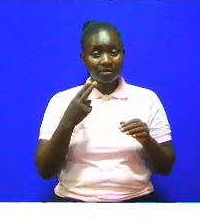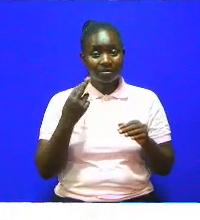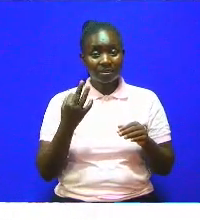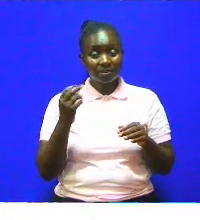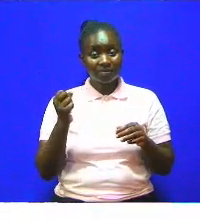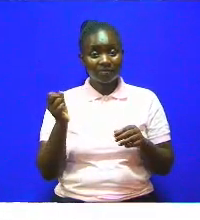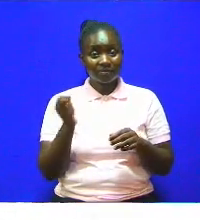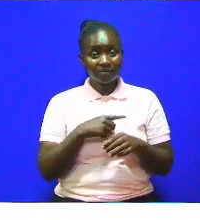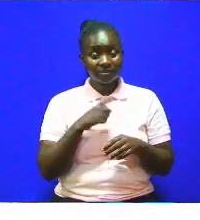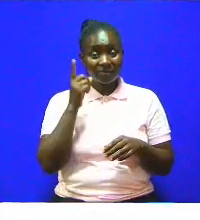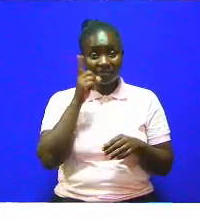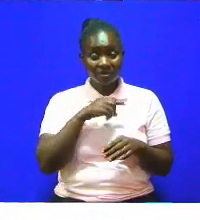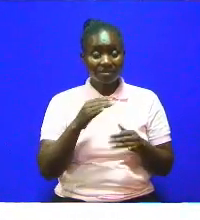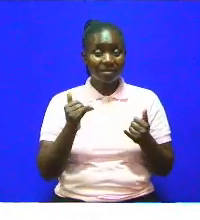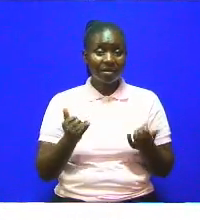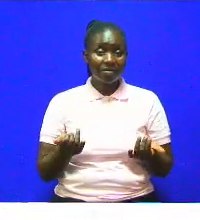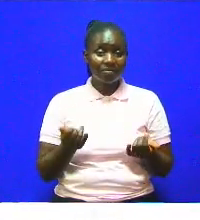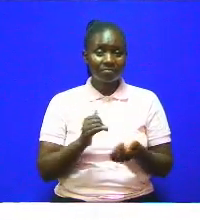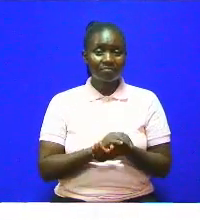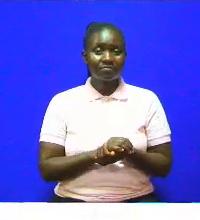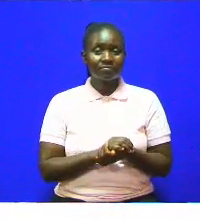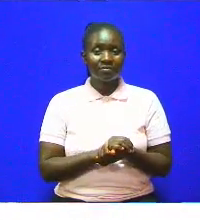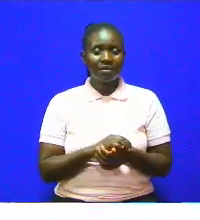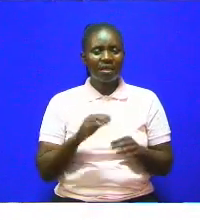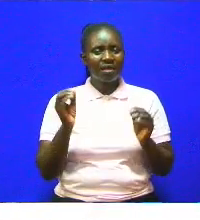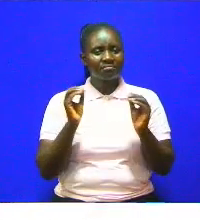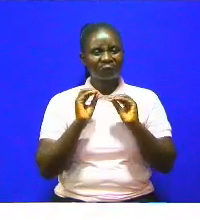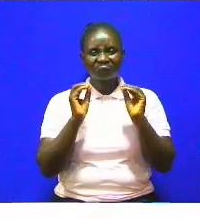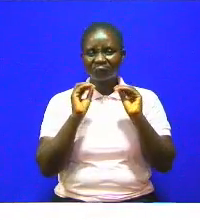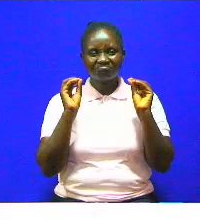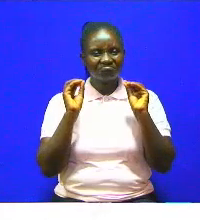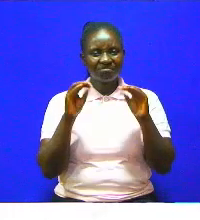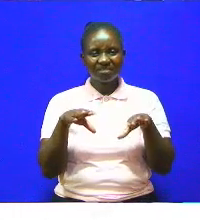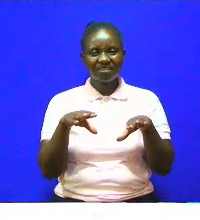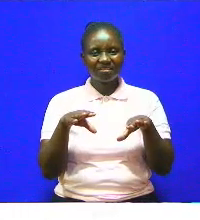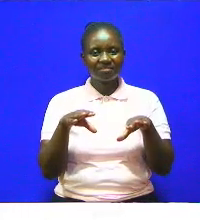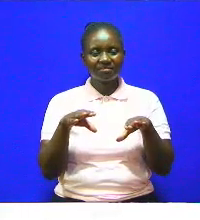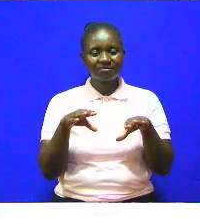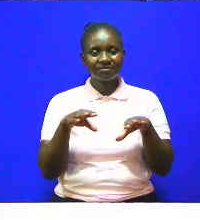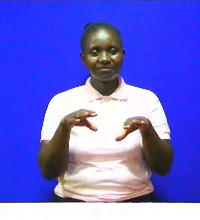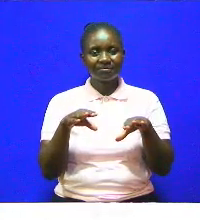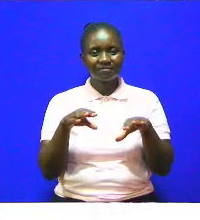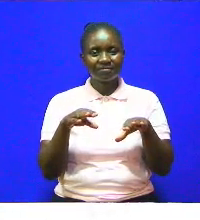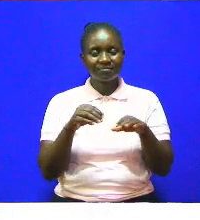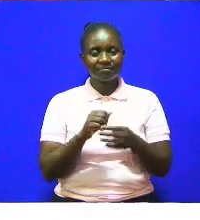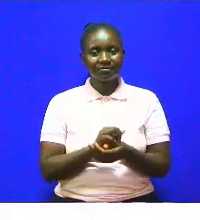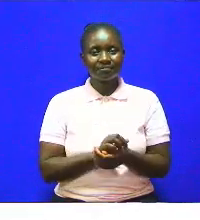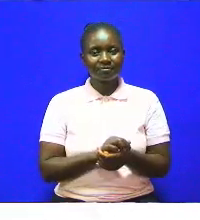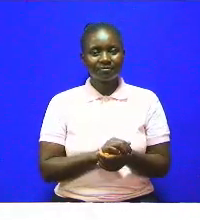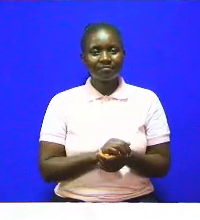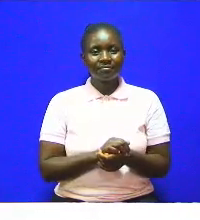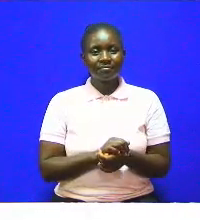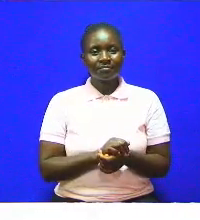chiro ko era sai they have not talked anything ega bado ba bado te yokana ngora otra tres mans home kada otra tres ona to amire